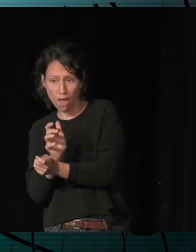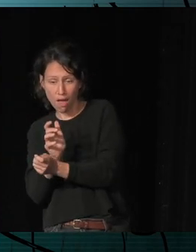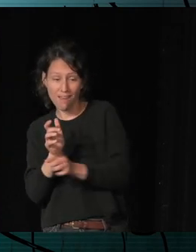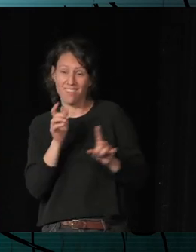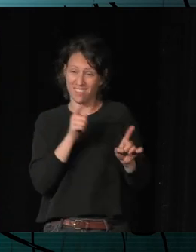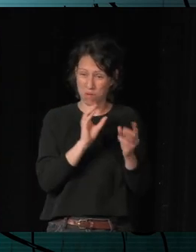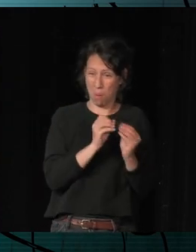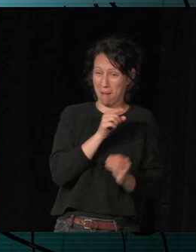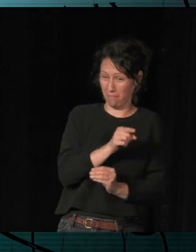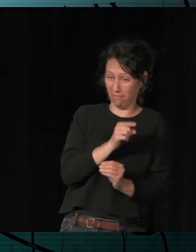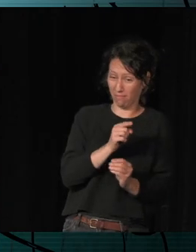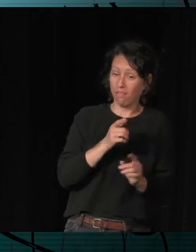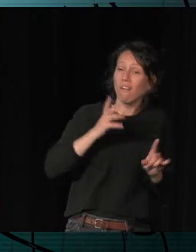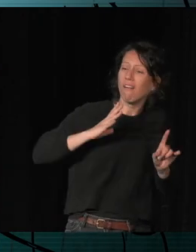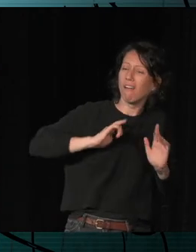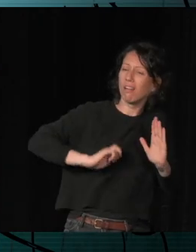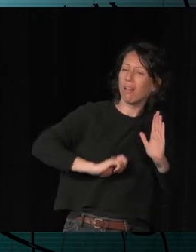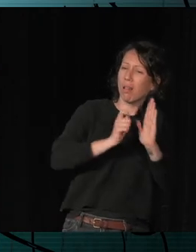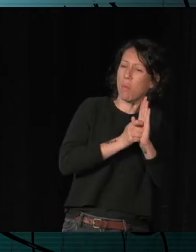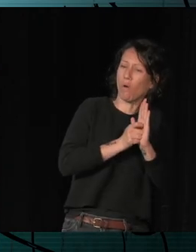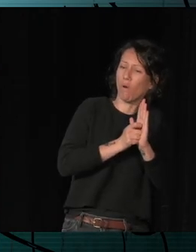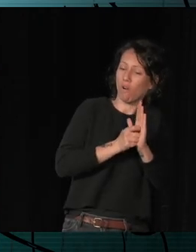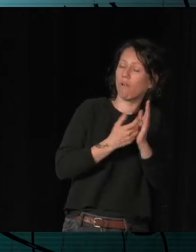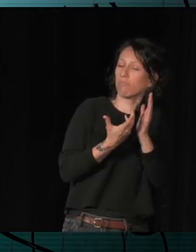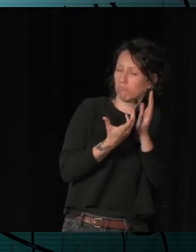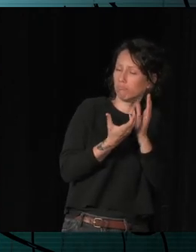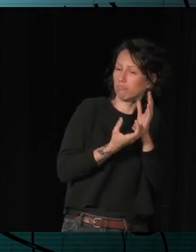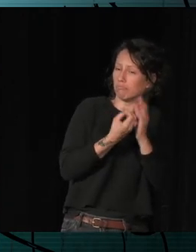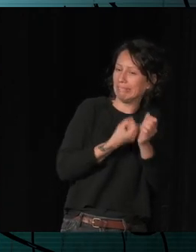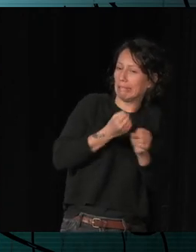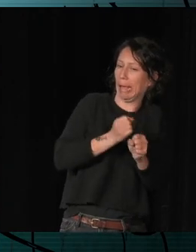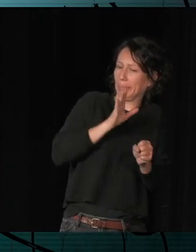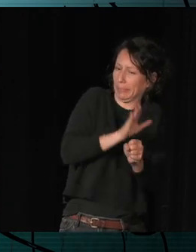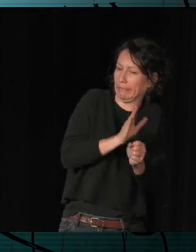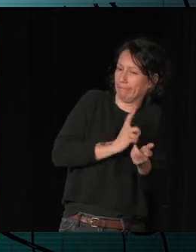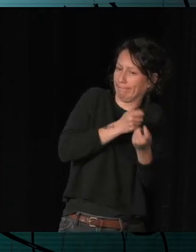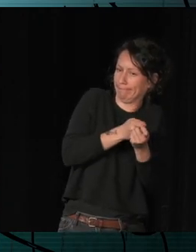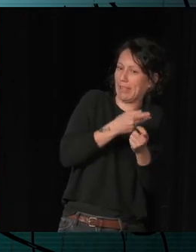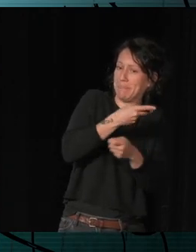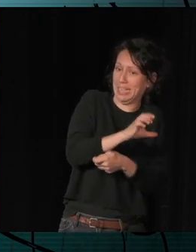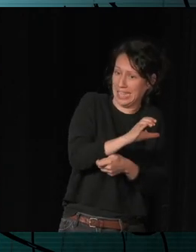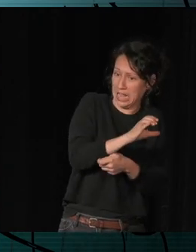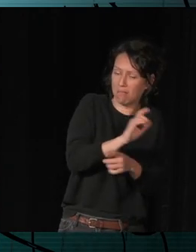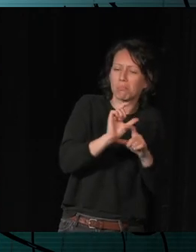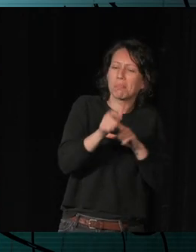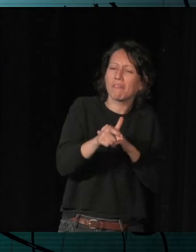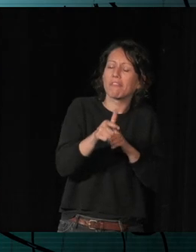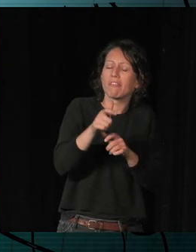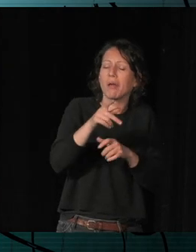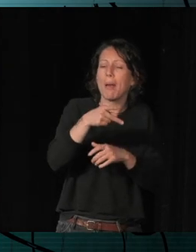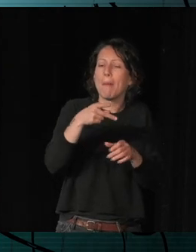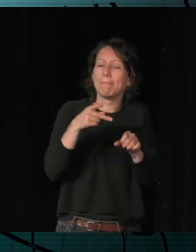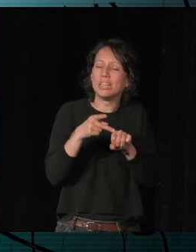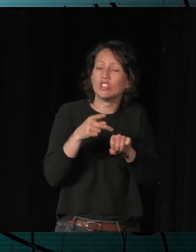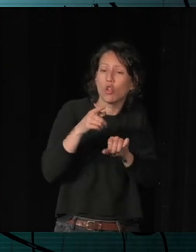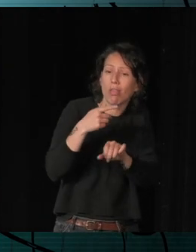c'est que à l'époque les c'était sorti sur PC et même de toute façon la Playstation qui est sortie 2 ans après la Playstation 1 le joystick